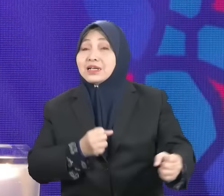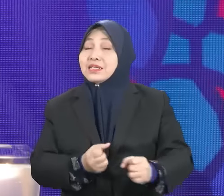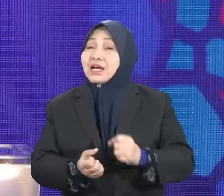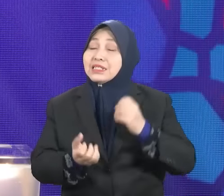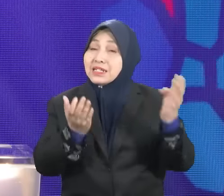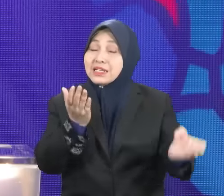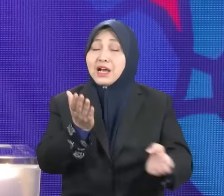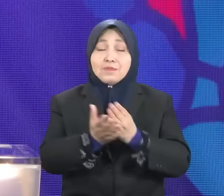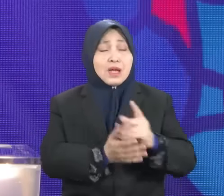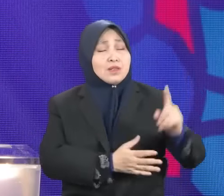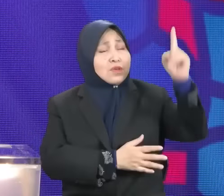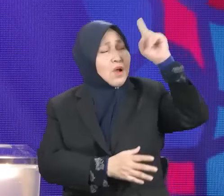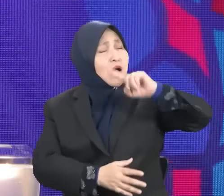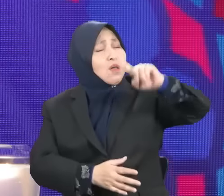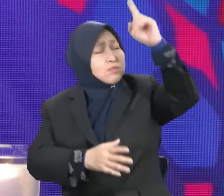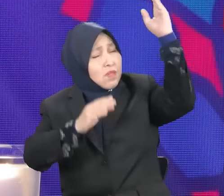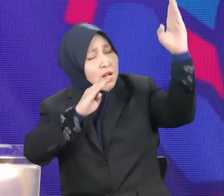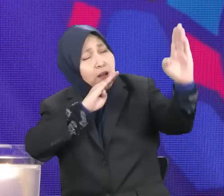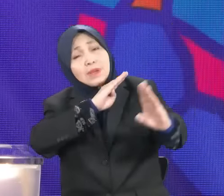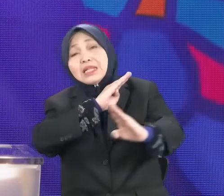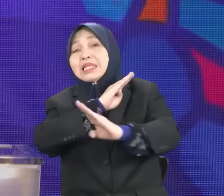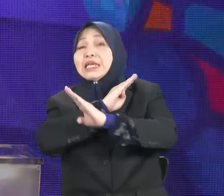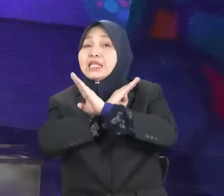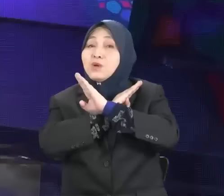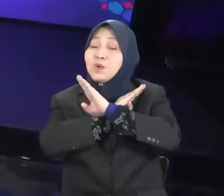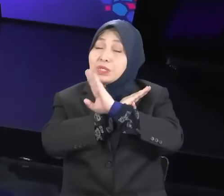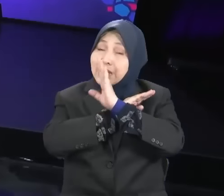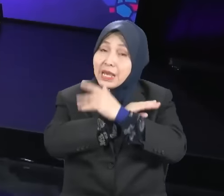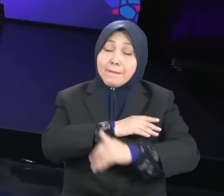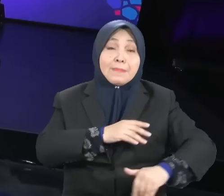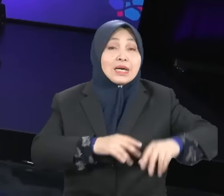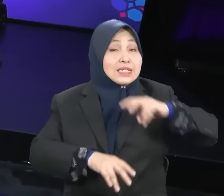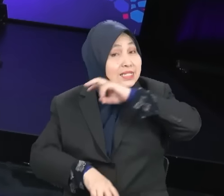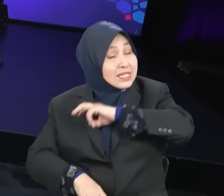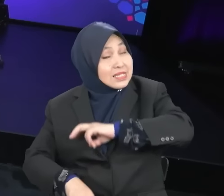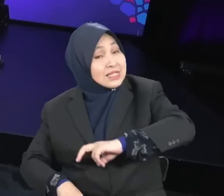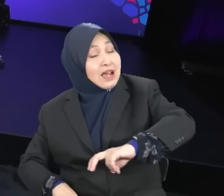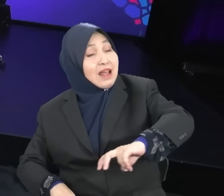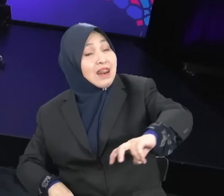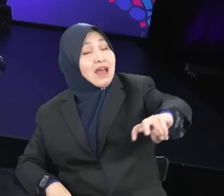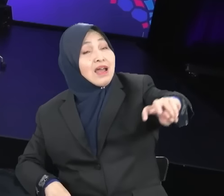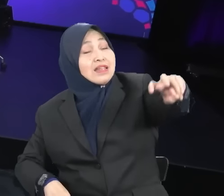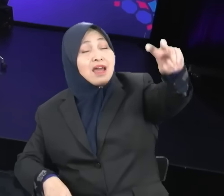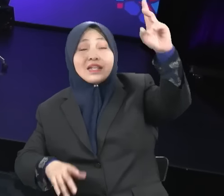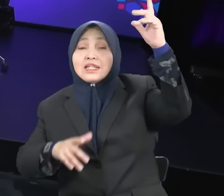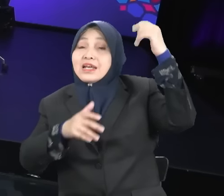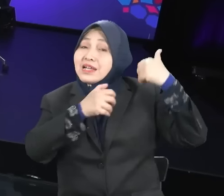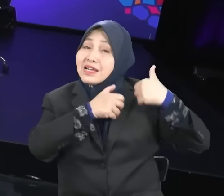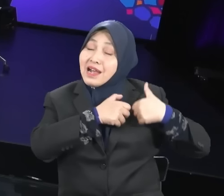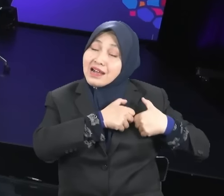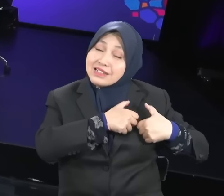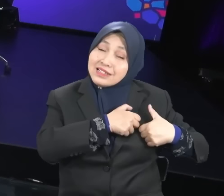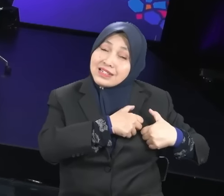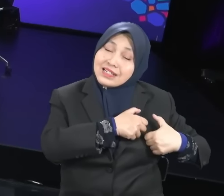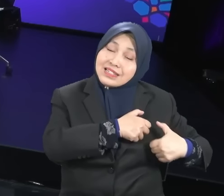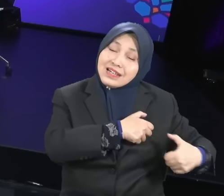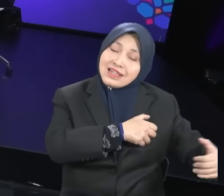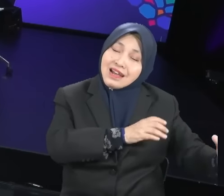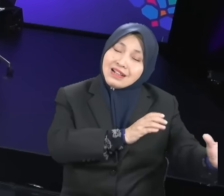Allah melindungi perjalanan kekasihnya yang